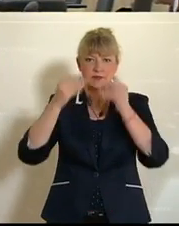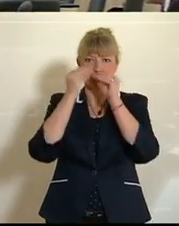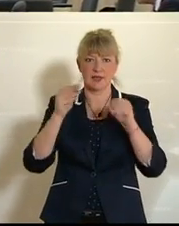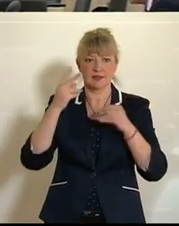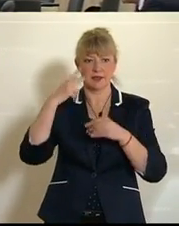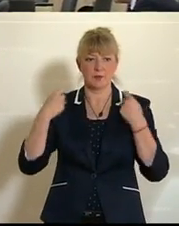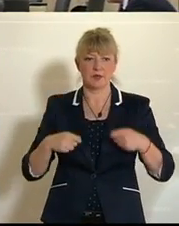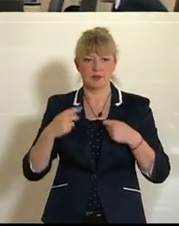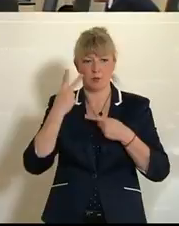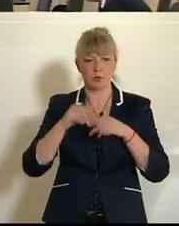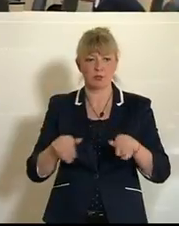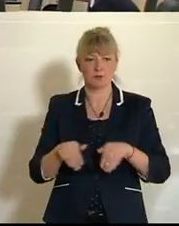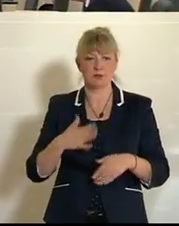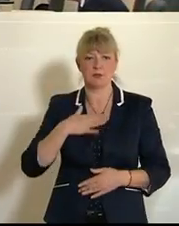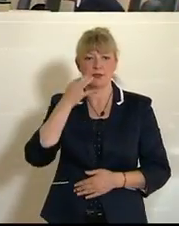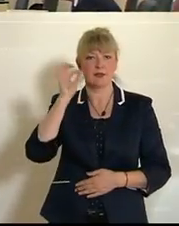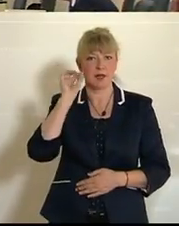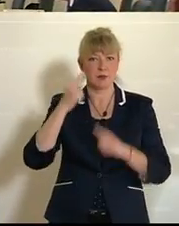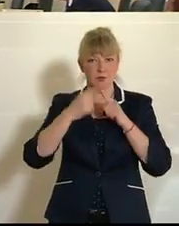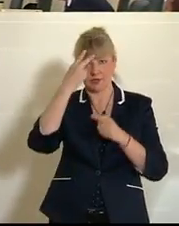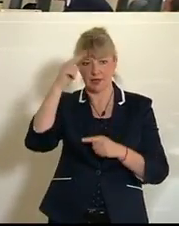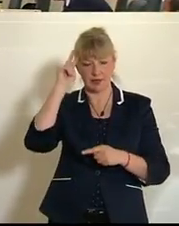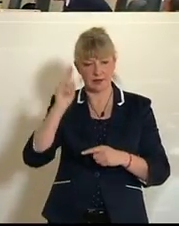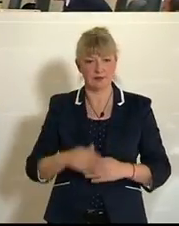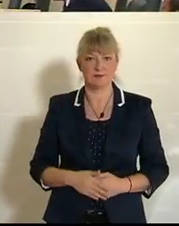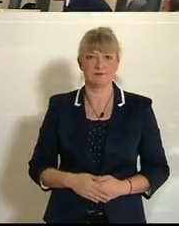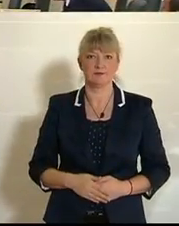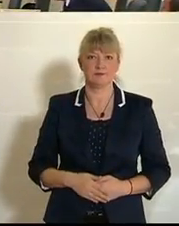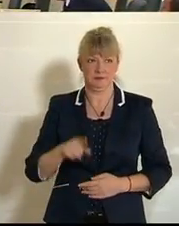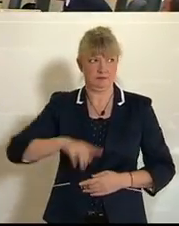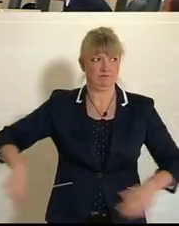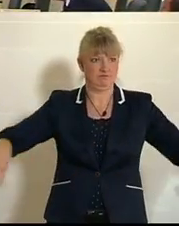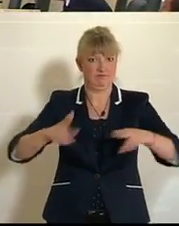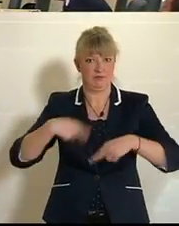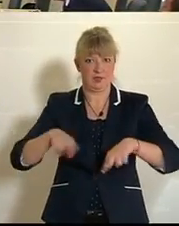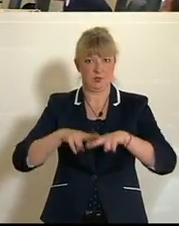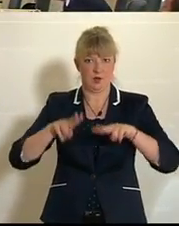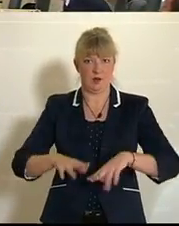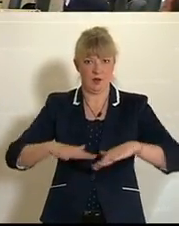würden zum Beispiel von Männern für Männer getestet, betont sie, die im Zivilberuf Pflegemutter ist.